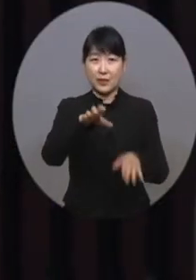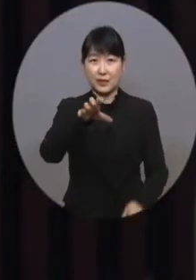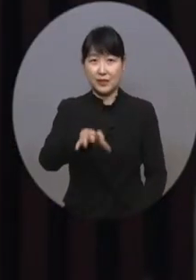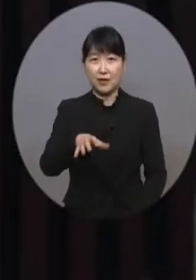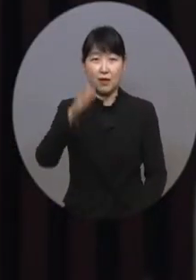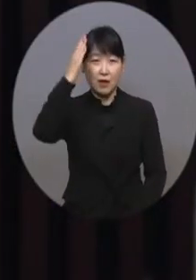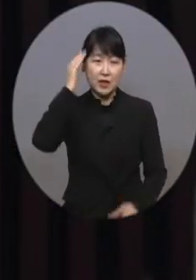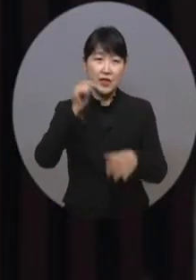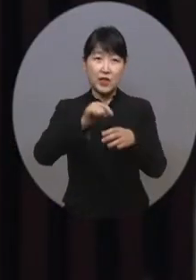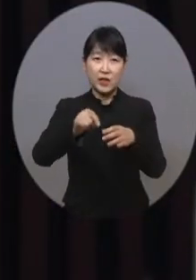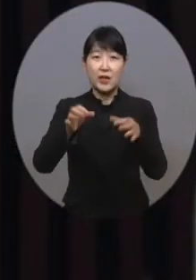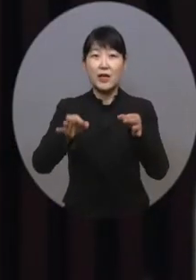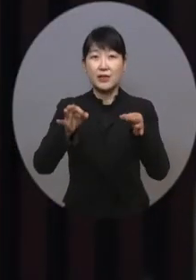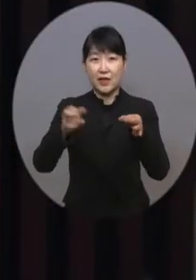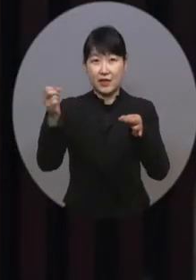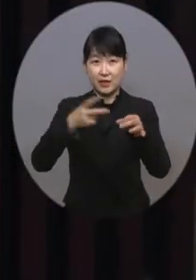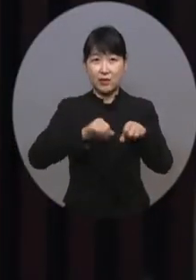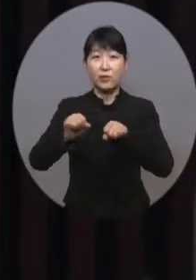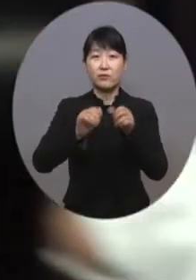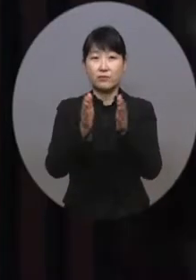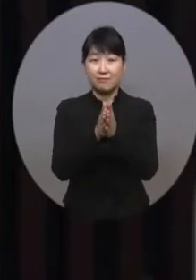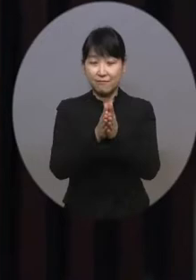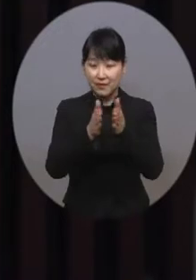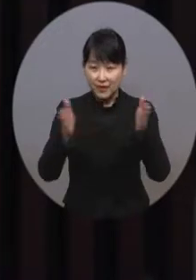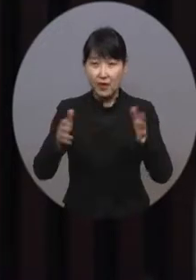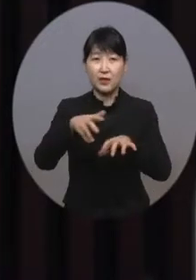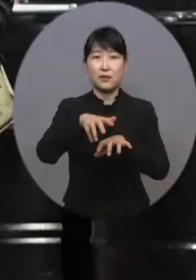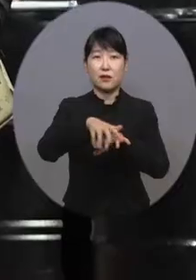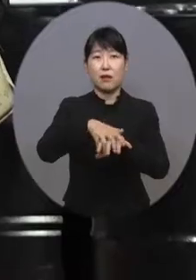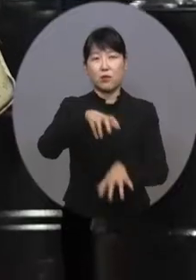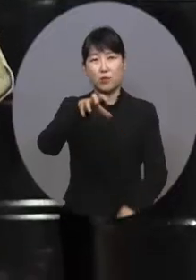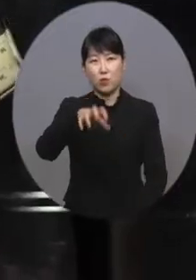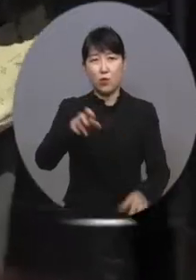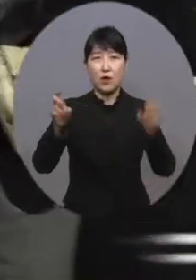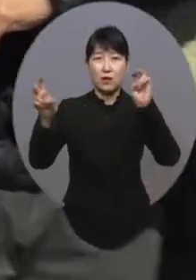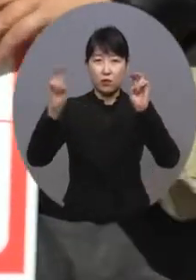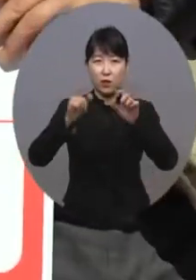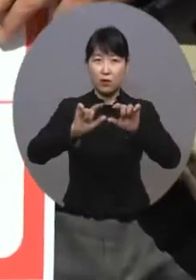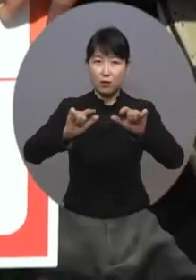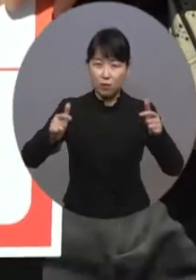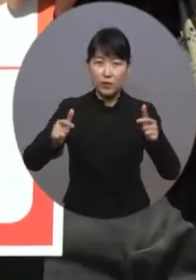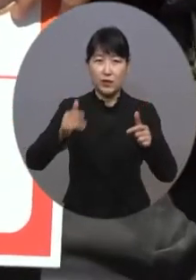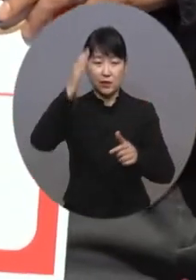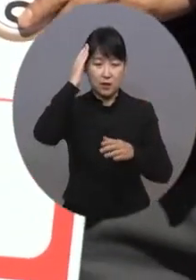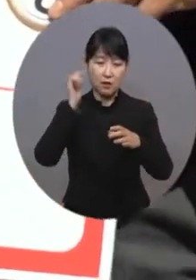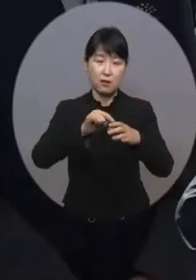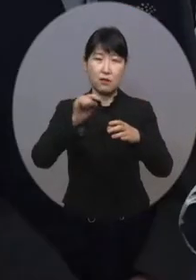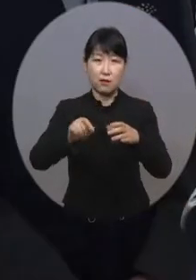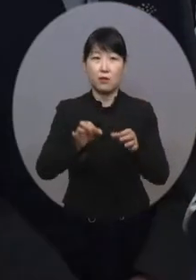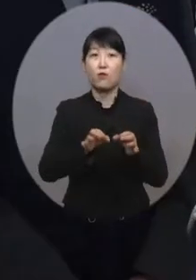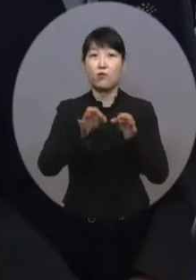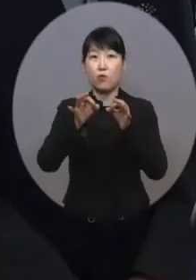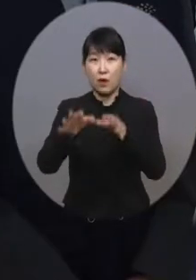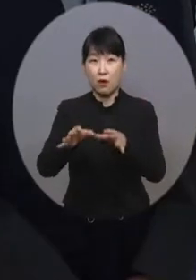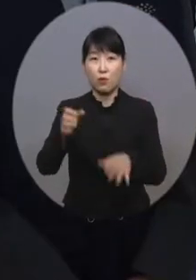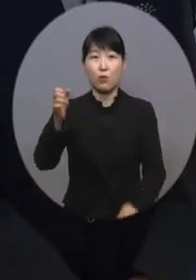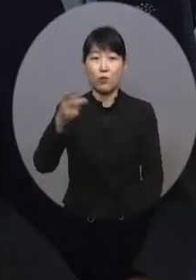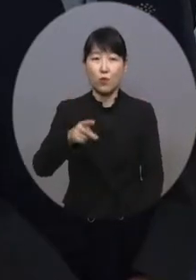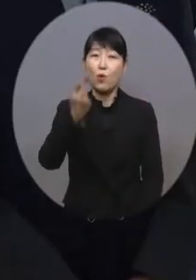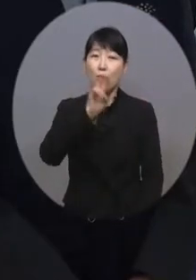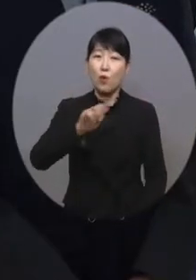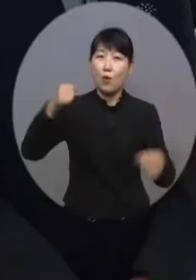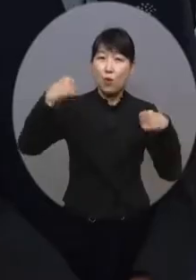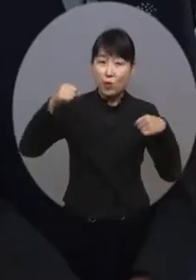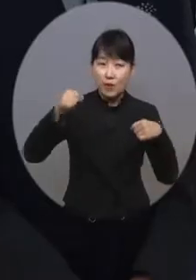재개식이 열렸습니다. 재개식에서는 여러 기관과 기업에서 연탄을 후원하는 후원식이 열렸으며 다양한 공연과